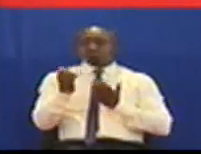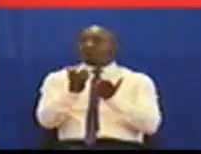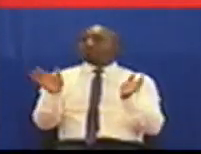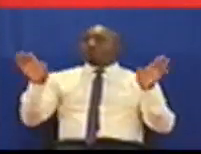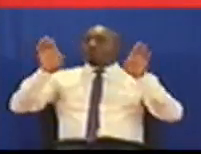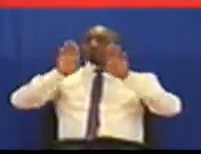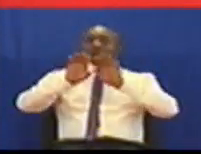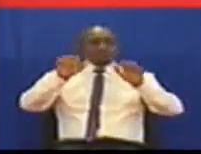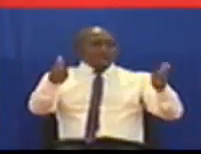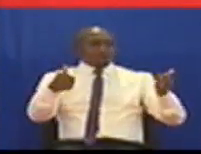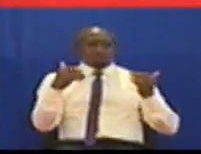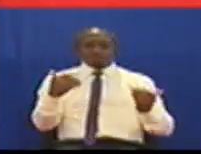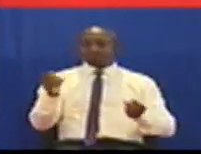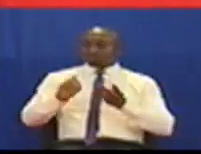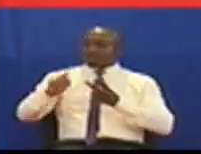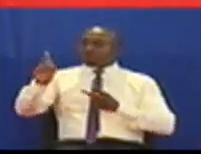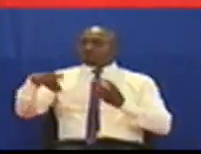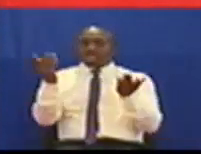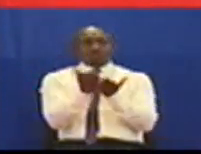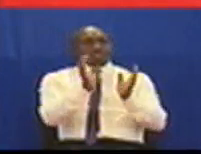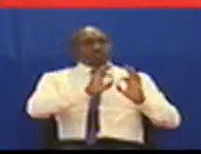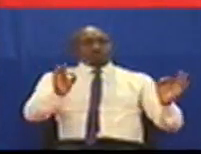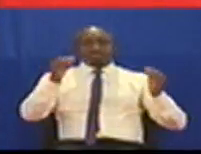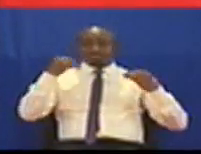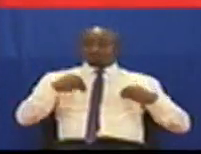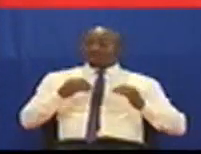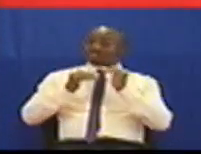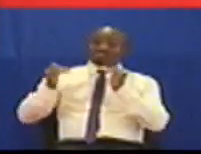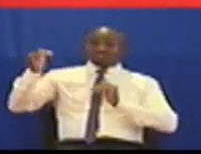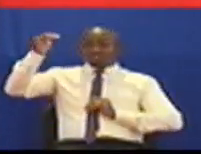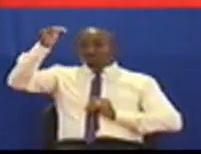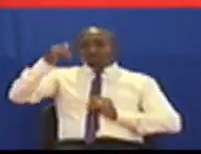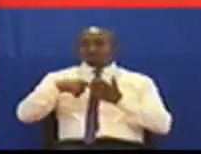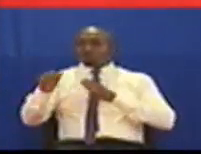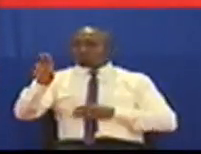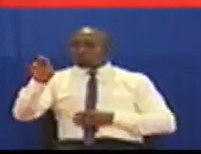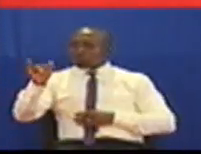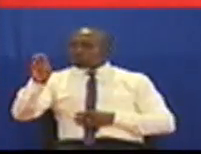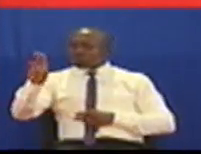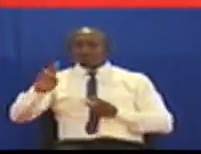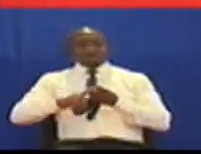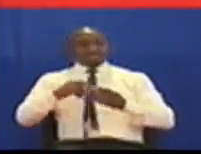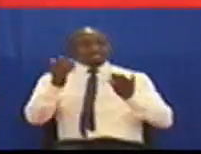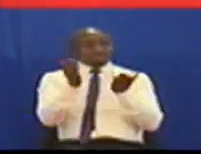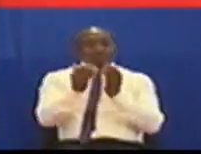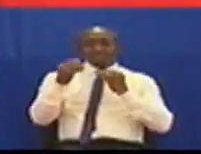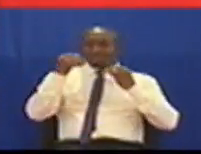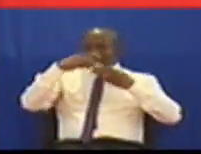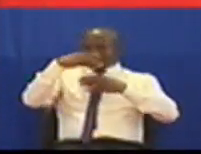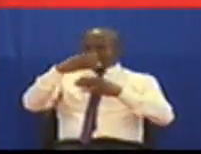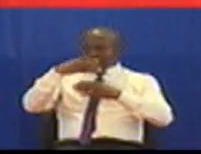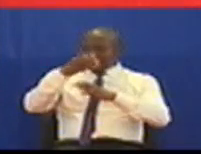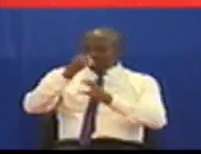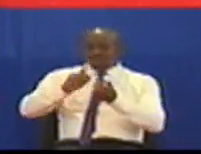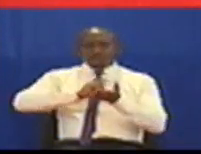Lakini wakati huo tuna shule nzuri sana, high school kubwa sana inaitwa Uyumbu High School, ni ya science, inachukua wanafunzi kutoka nchi